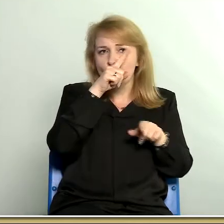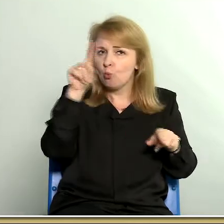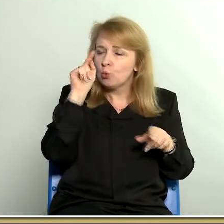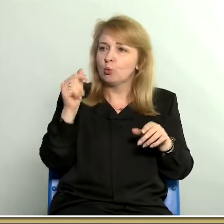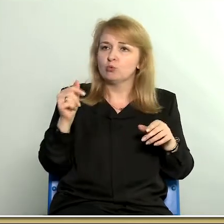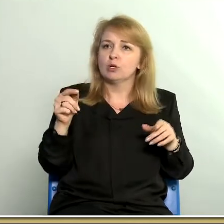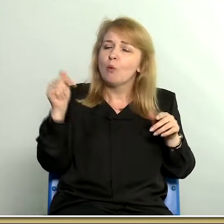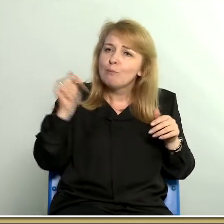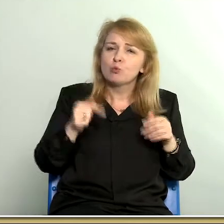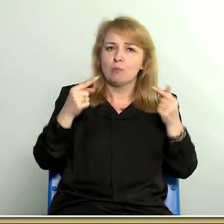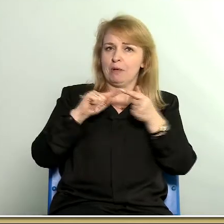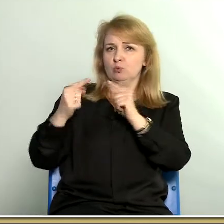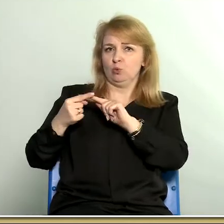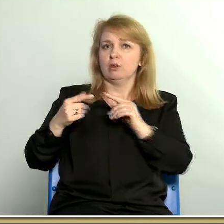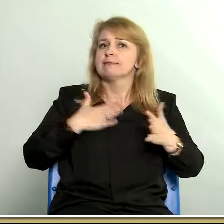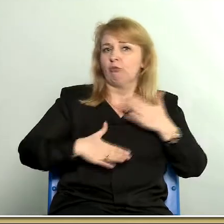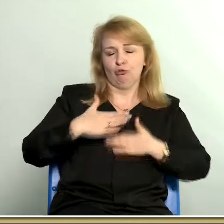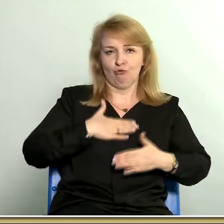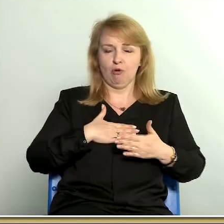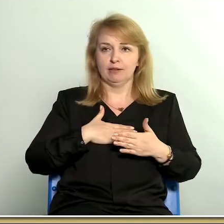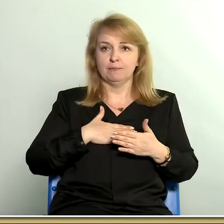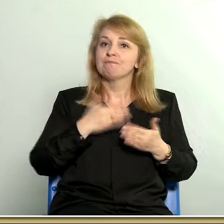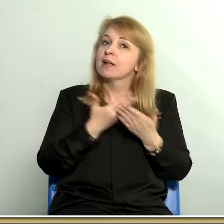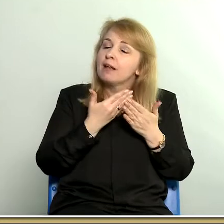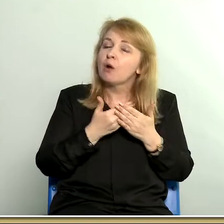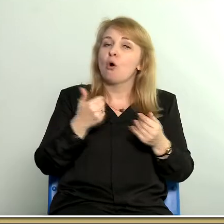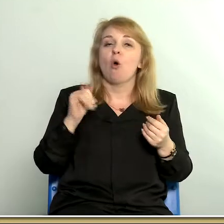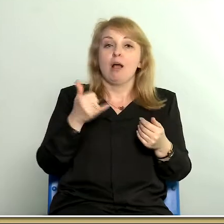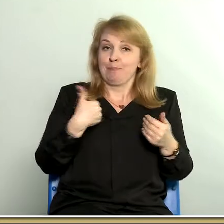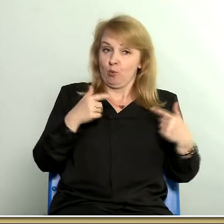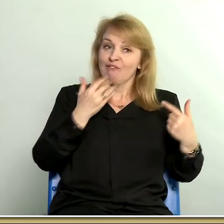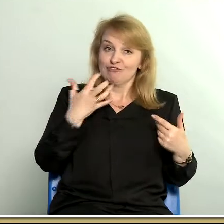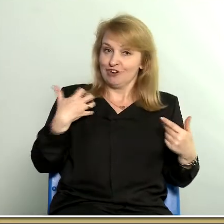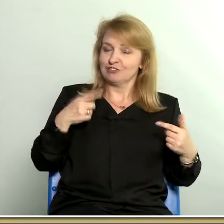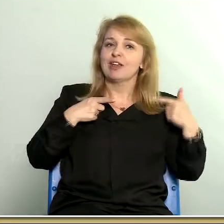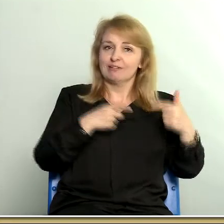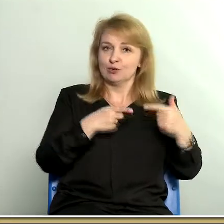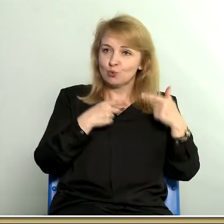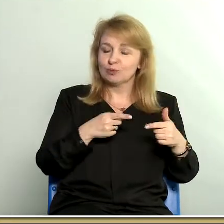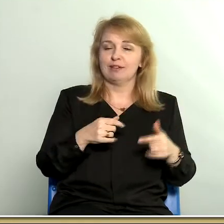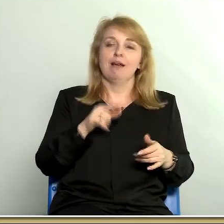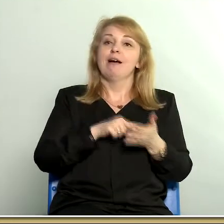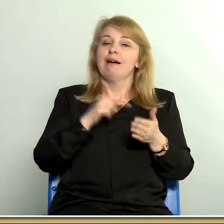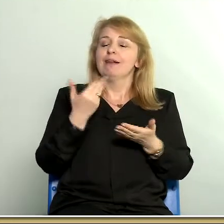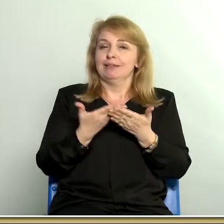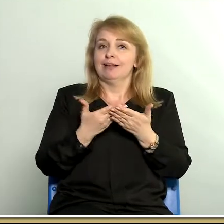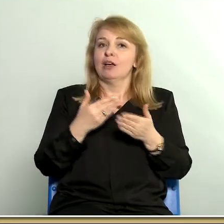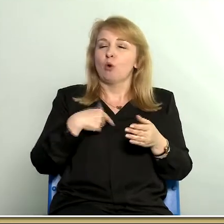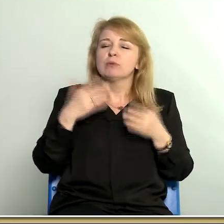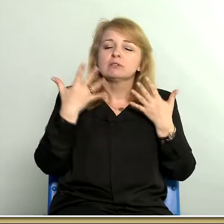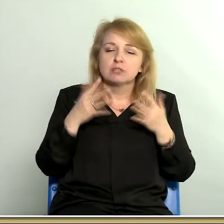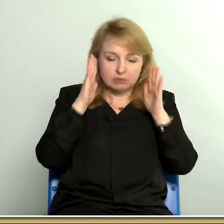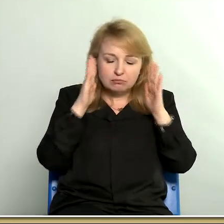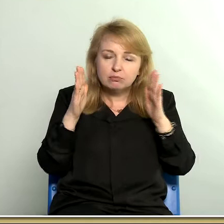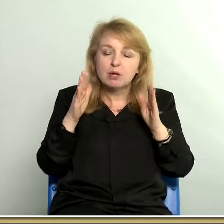to przyświecało zarządowi przy negocjowaniu poszczególnych etapów i przez tę prezentację będzie się przewijała ta myśl